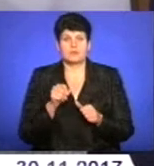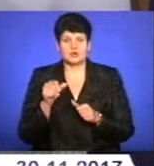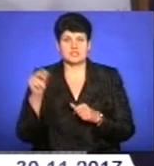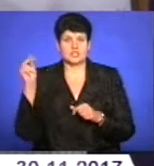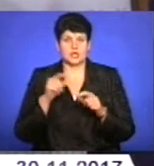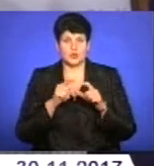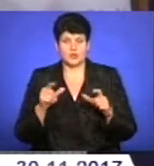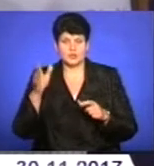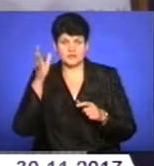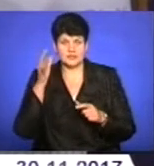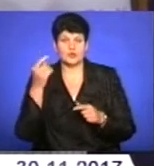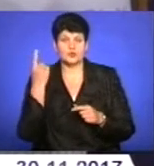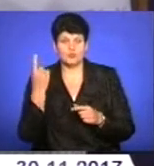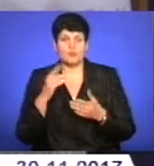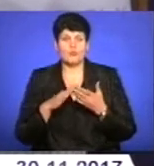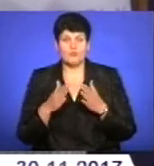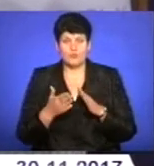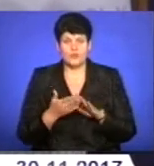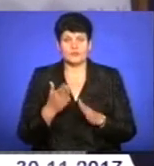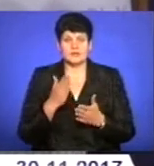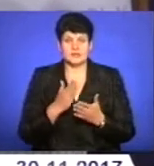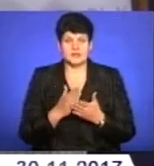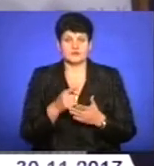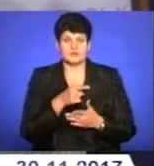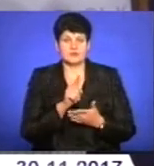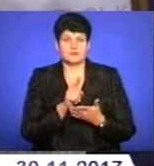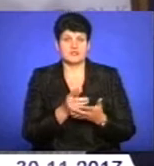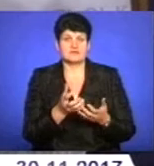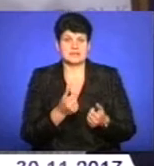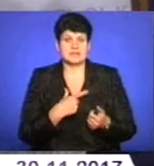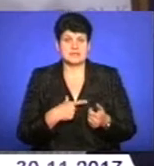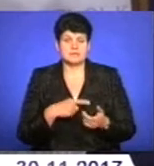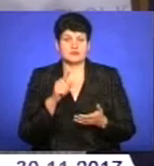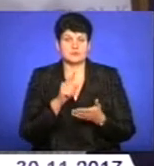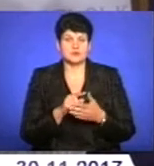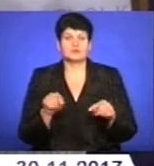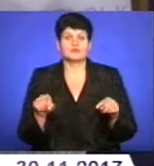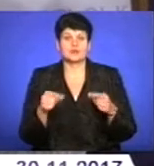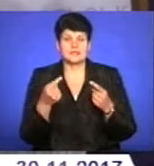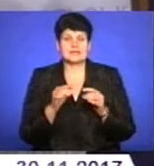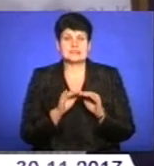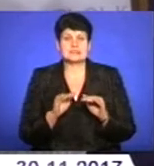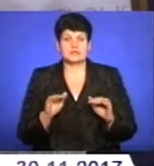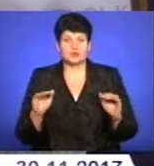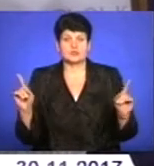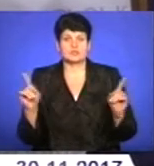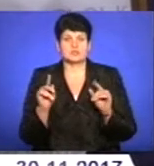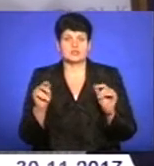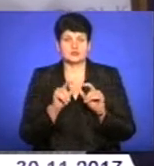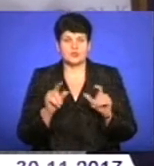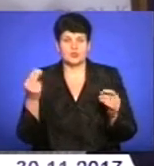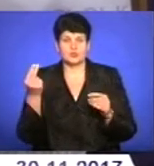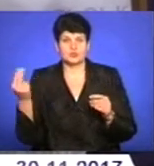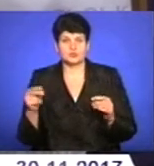однією з умов створення об'єднаних громад було те, що вони брали на себе зобов'язання або створити власні садочки, музичні школи, художні